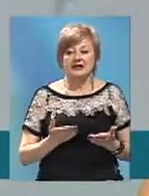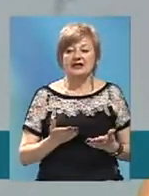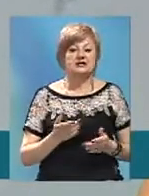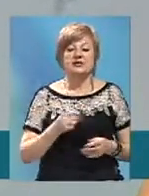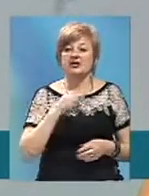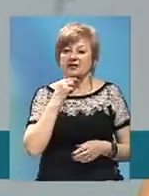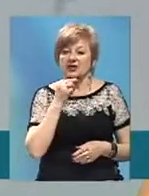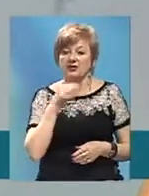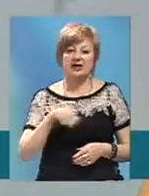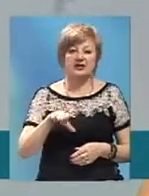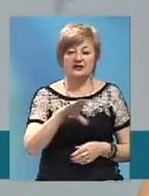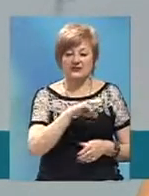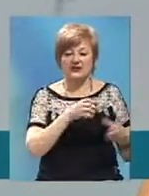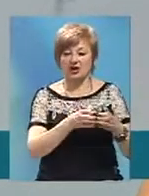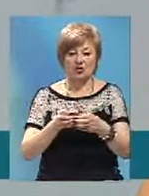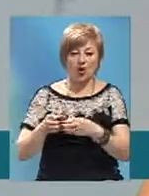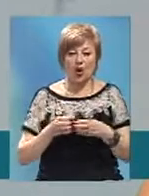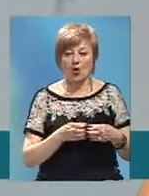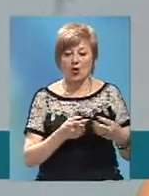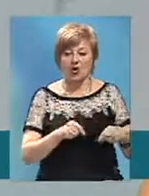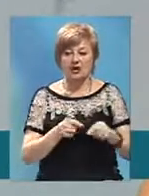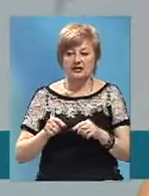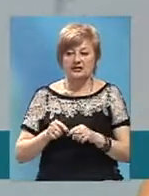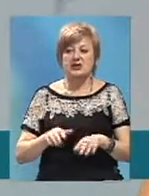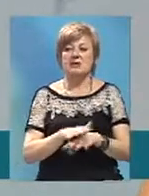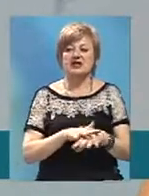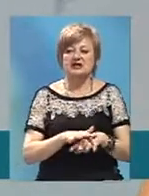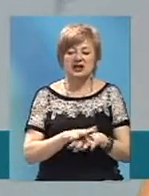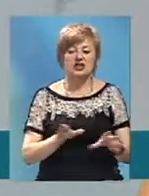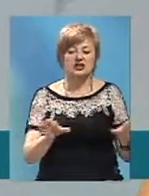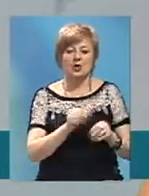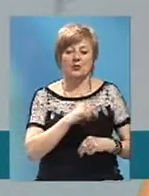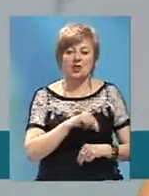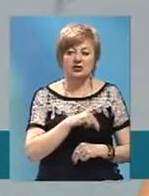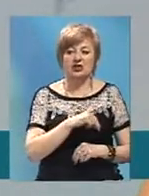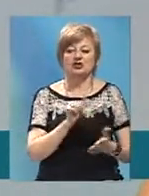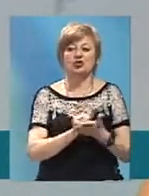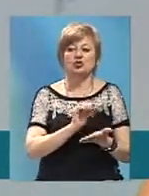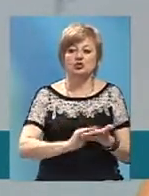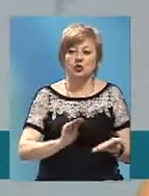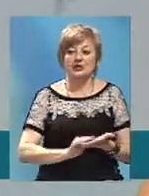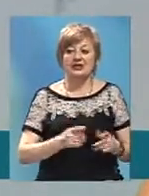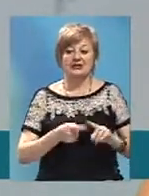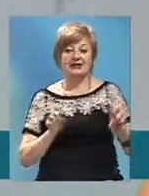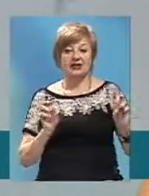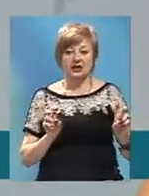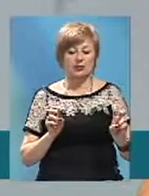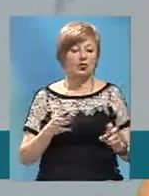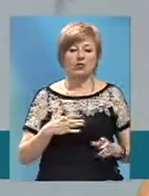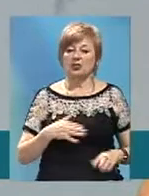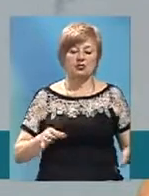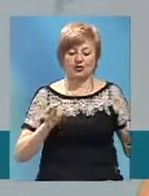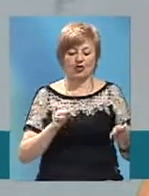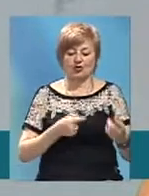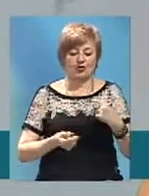багатьох громадських організацій, не лише нашої, міжнародних партнерів, експертного середовища, журналістів до цієї теми, ми б до неї не